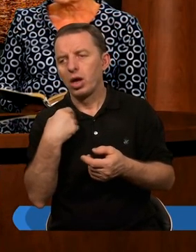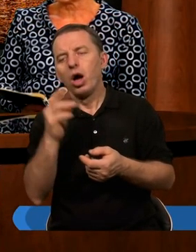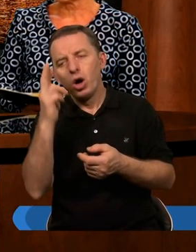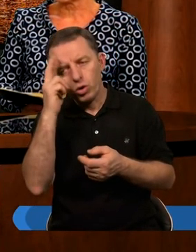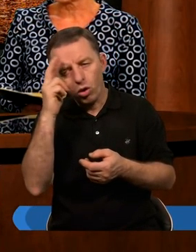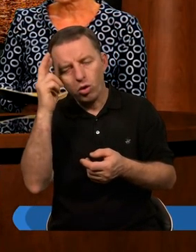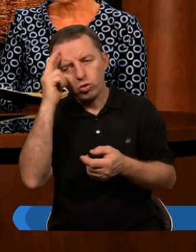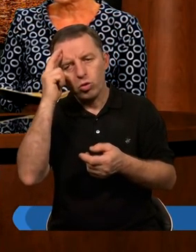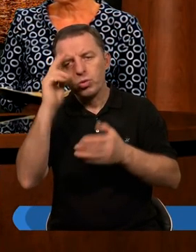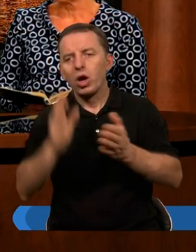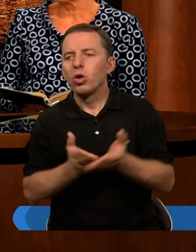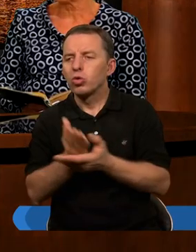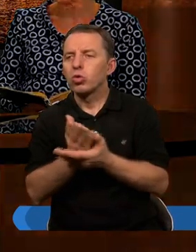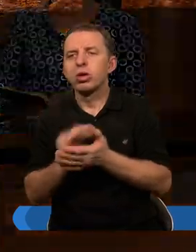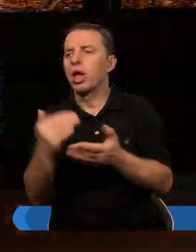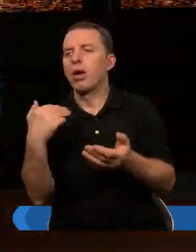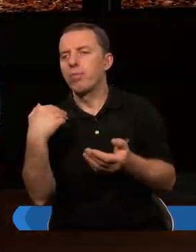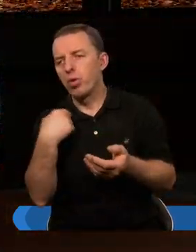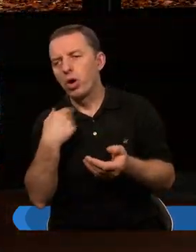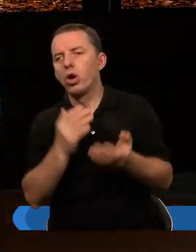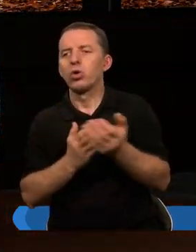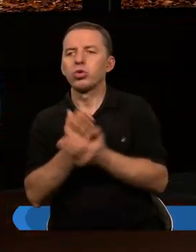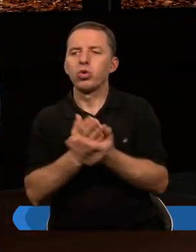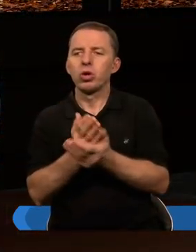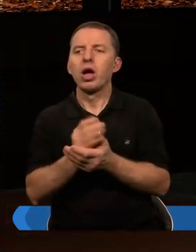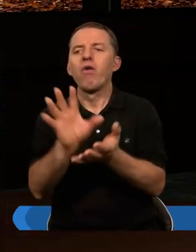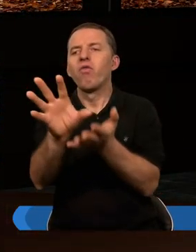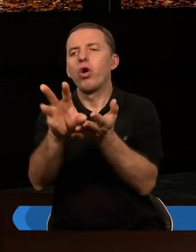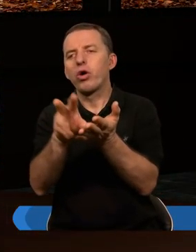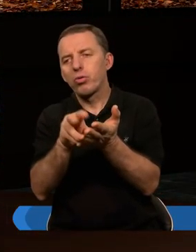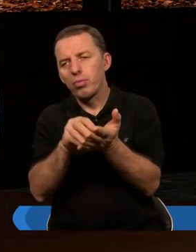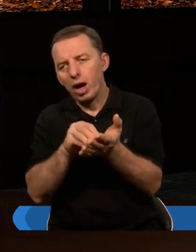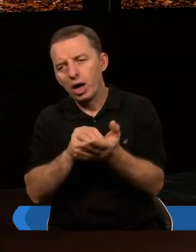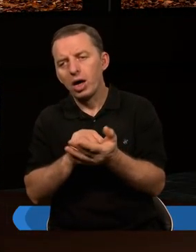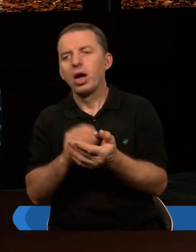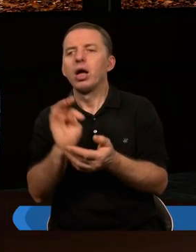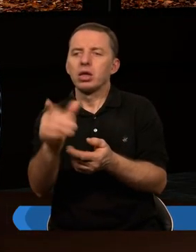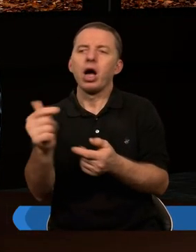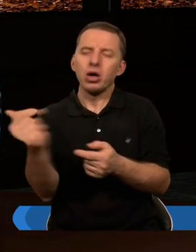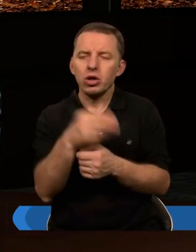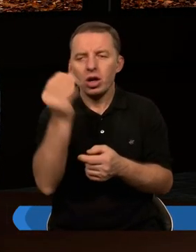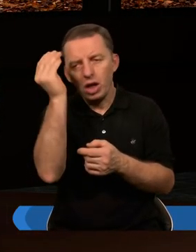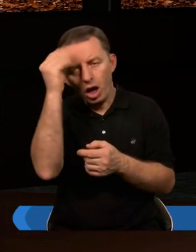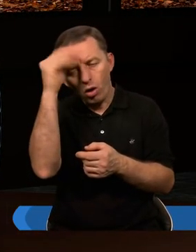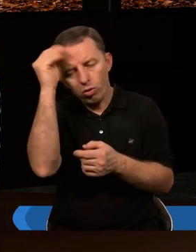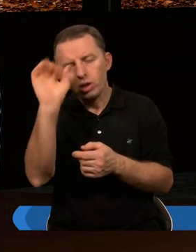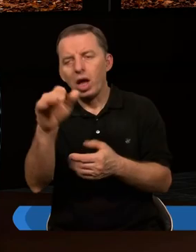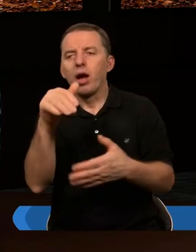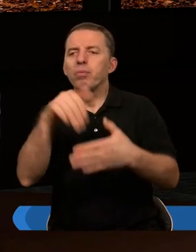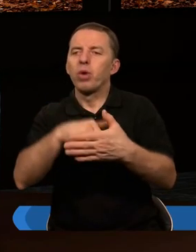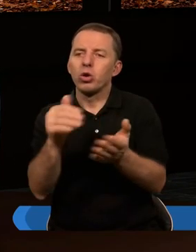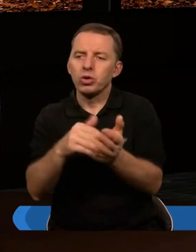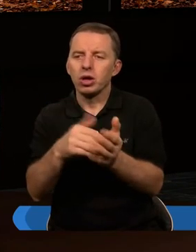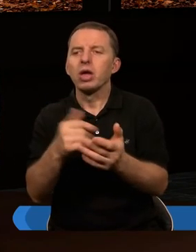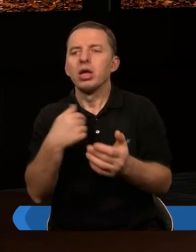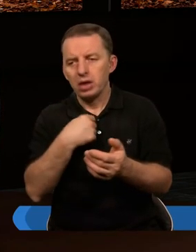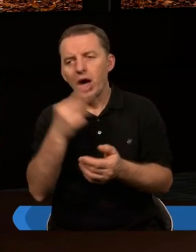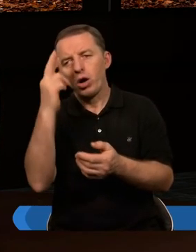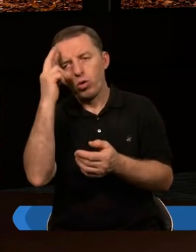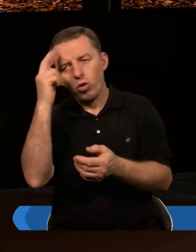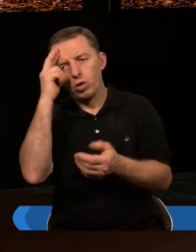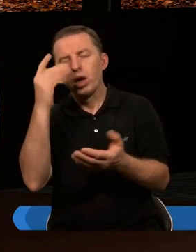rozumna nasza służba, żeby to nie była służba taka formalna, że tak się nauczyłam, tak to trzeba, że ja